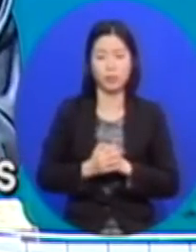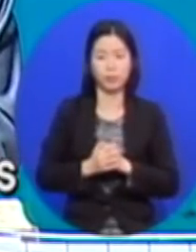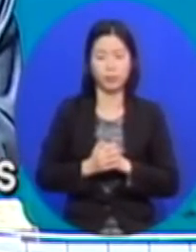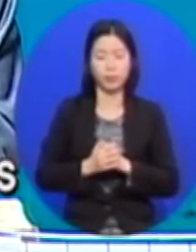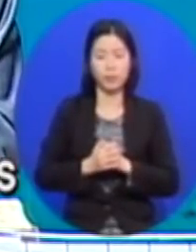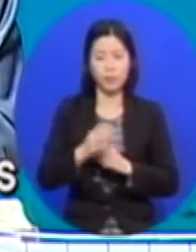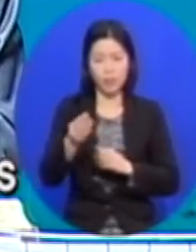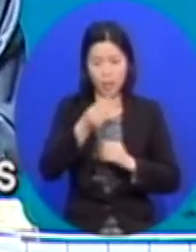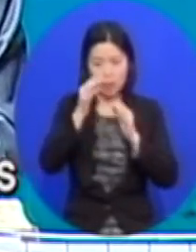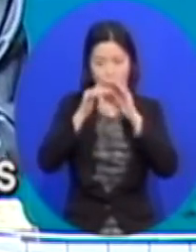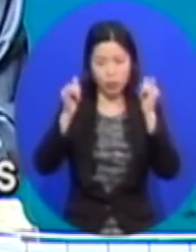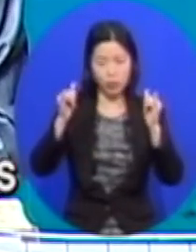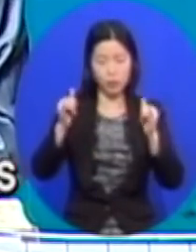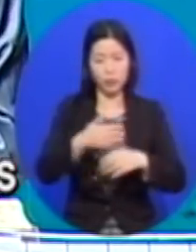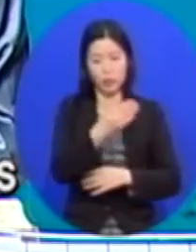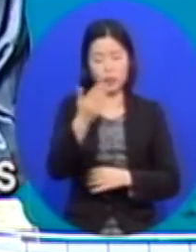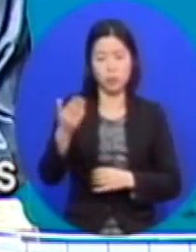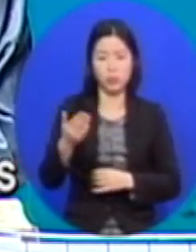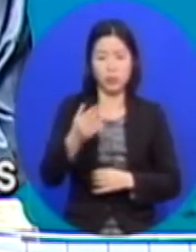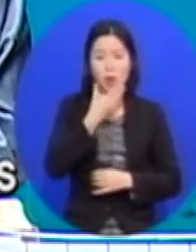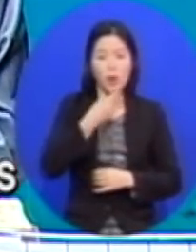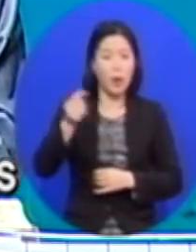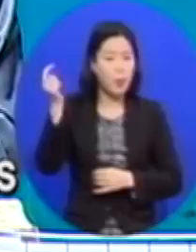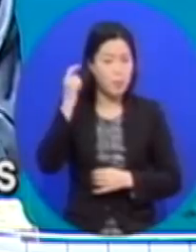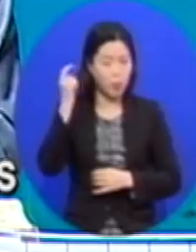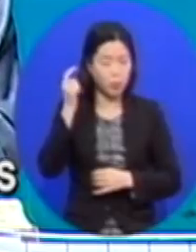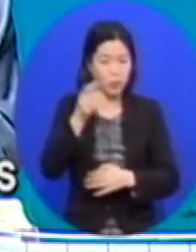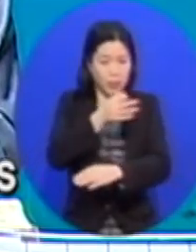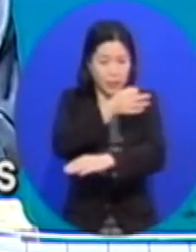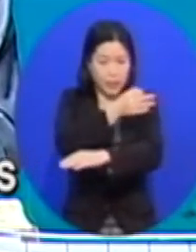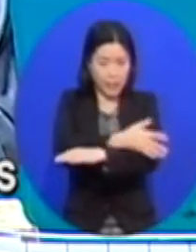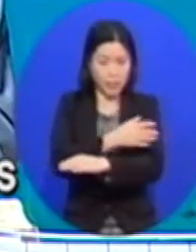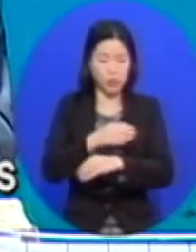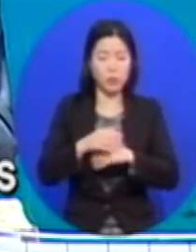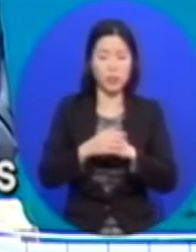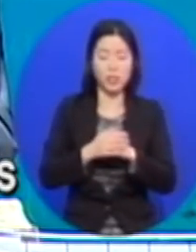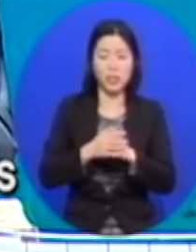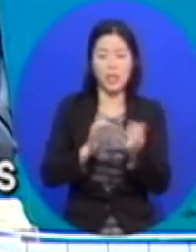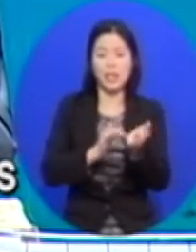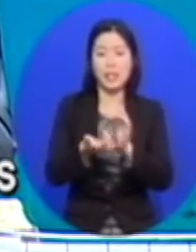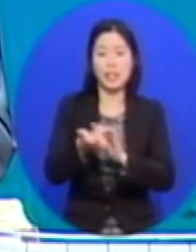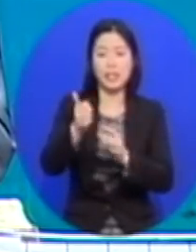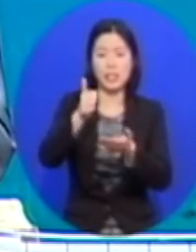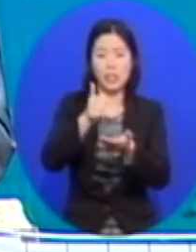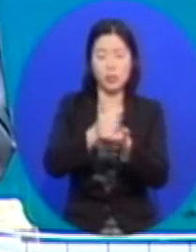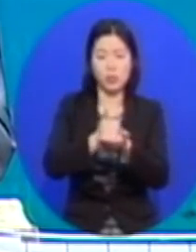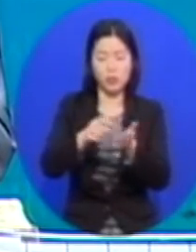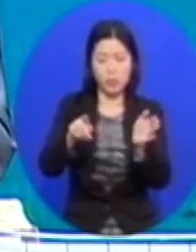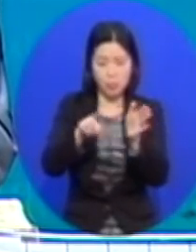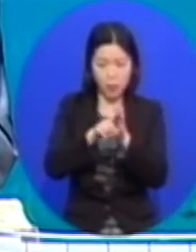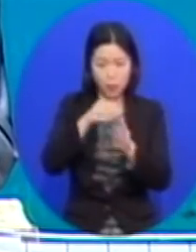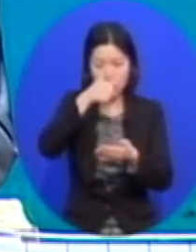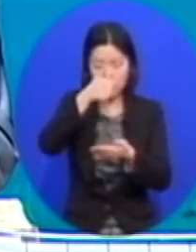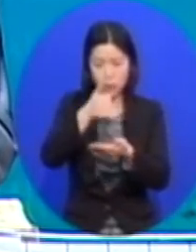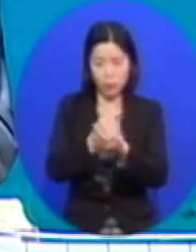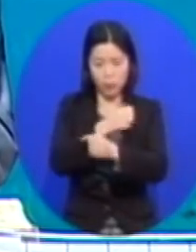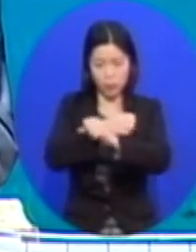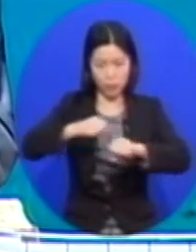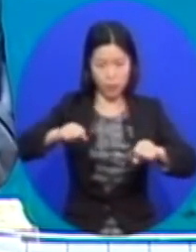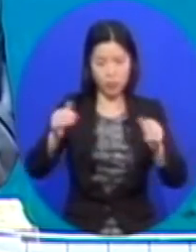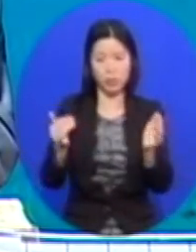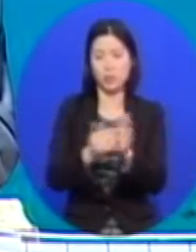성도 여러분 복음은 여 단순히 예수 믿고 죄사함을 받는다는 것에 그치는 거